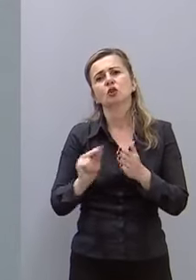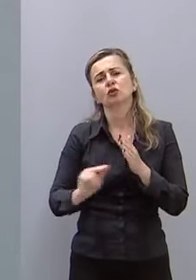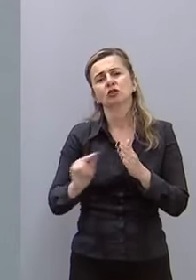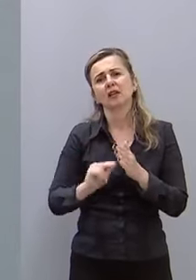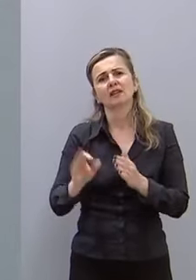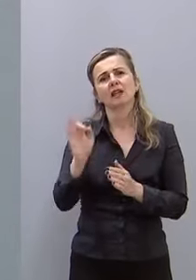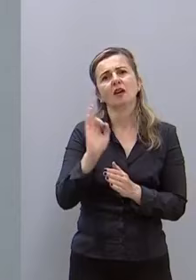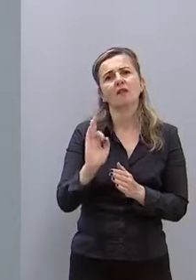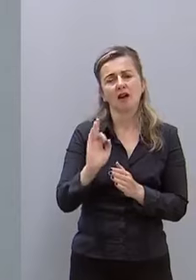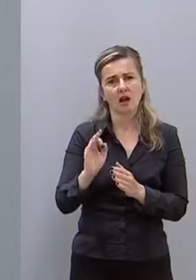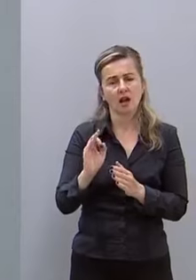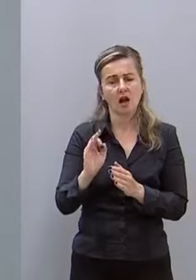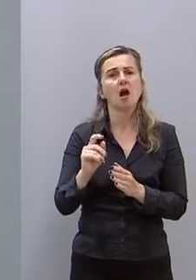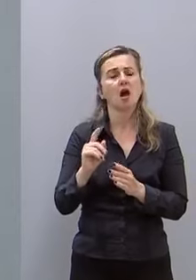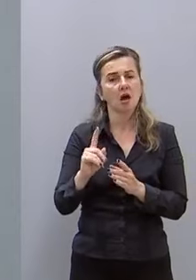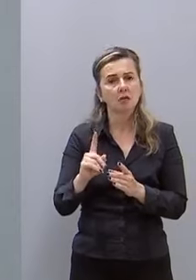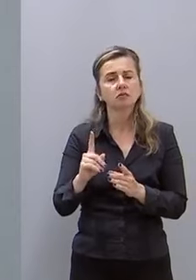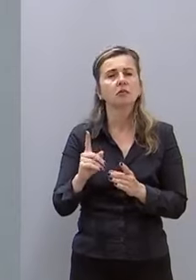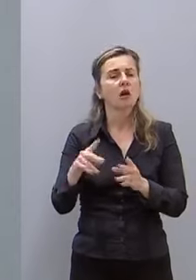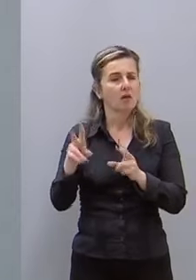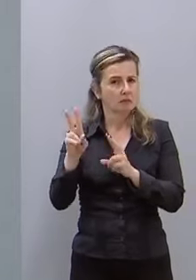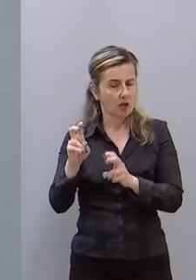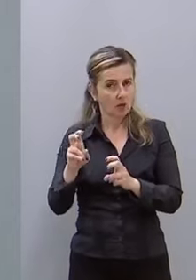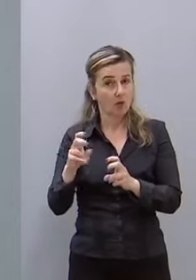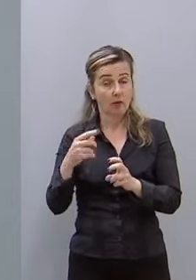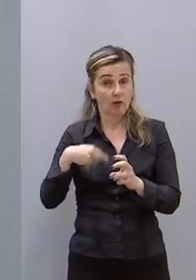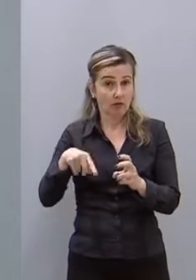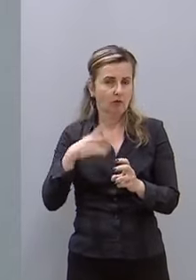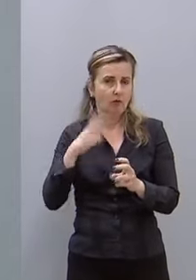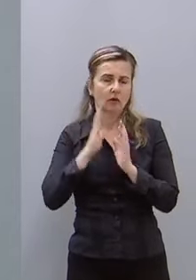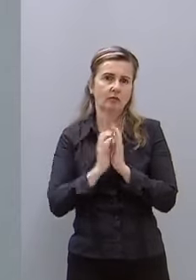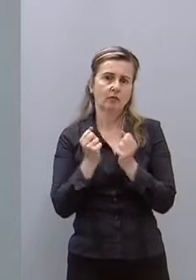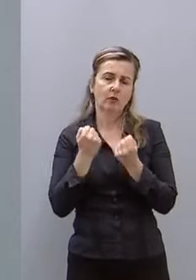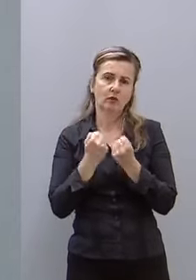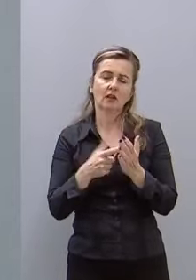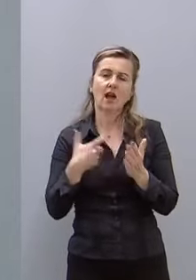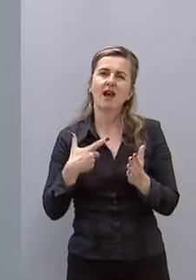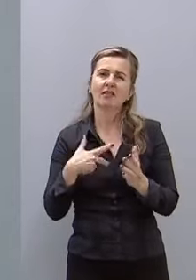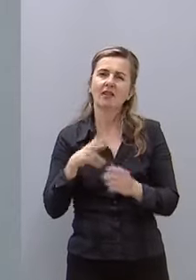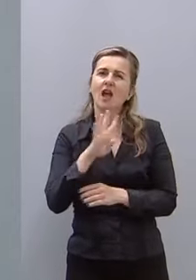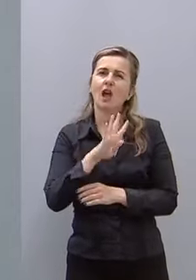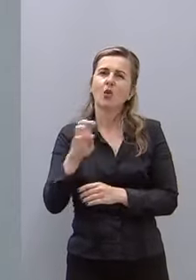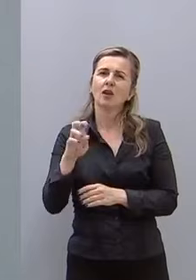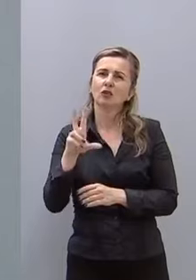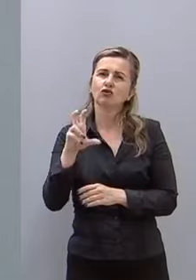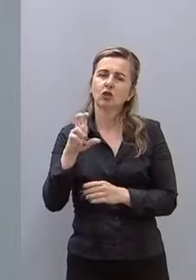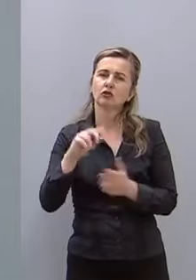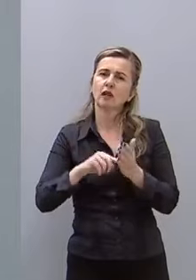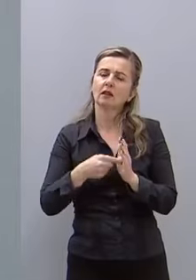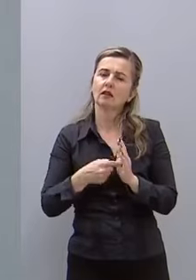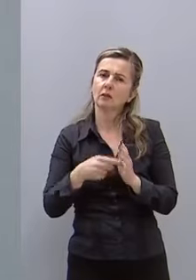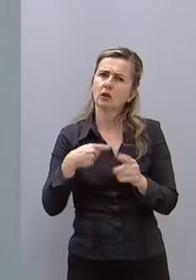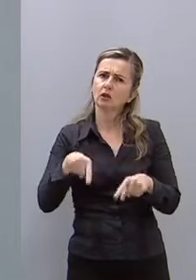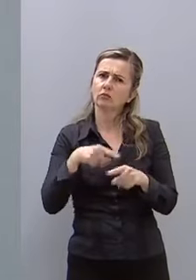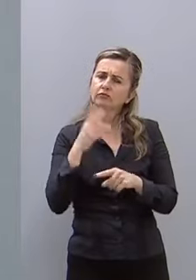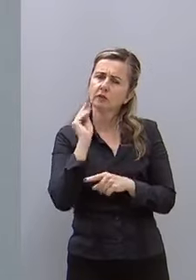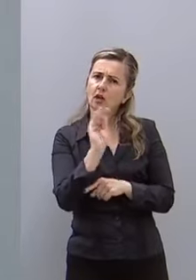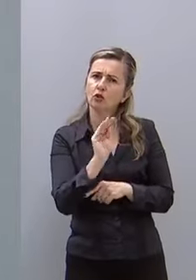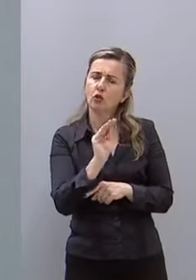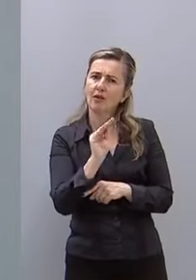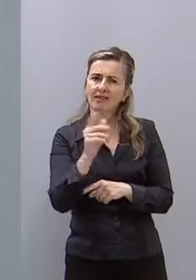fraccaro al tema a noi caro della 430 milioni che abbiamo chiesto allo stato di sospendere